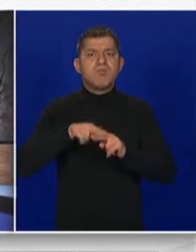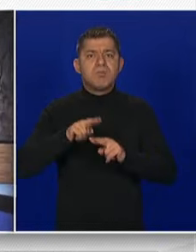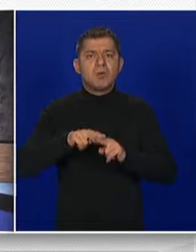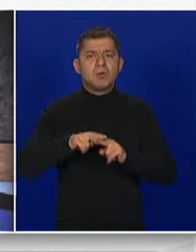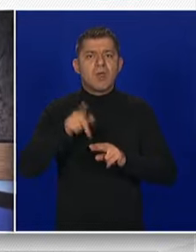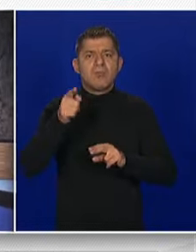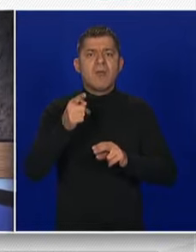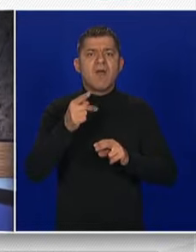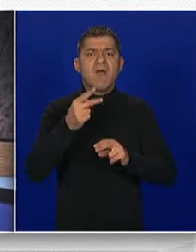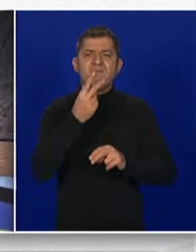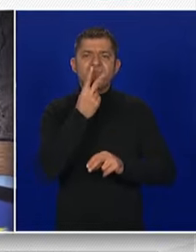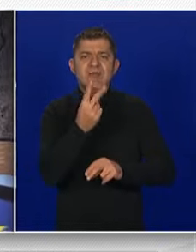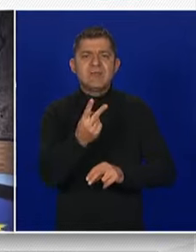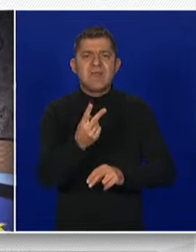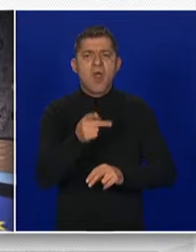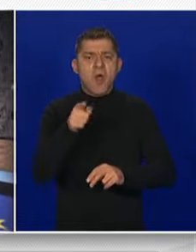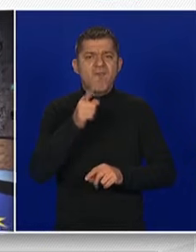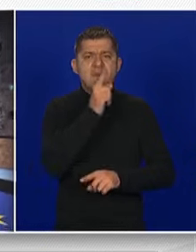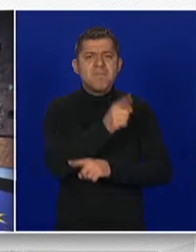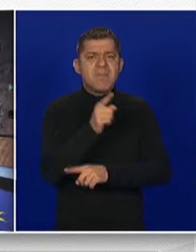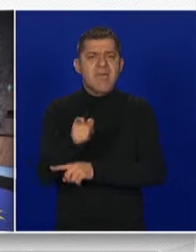validirati ove mjere koje su donesene.